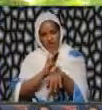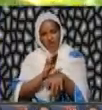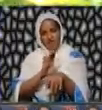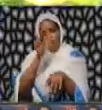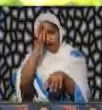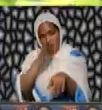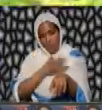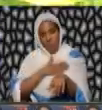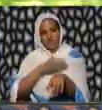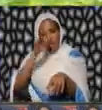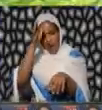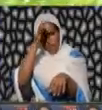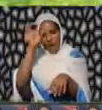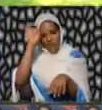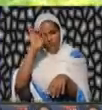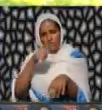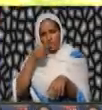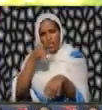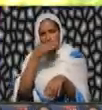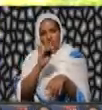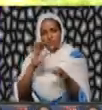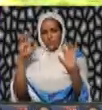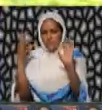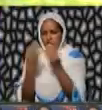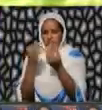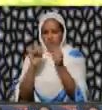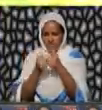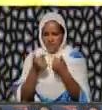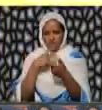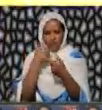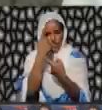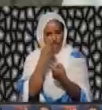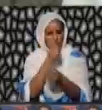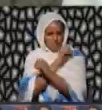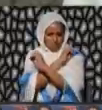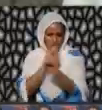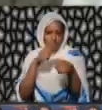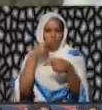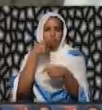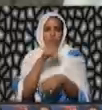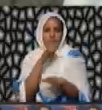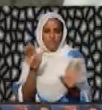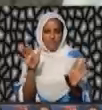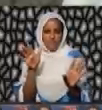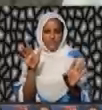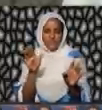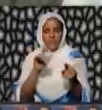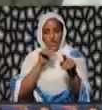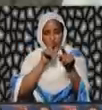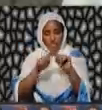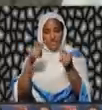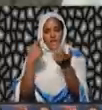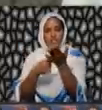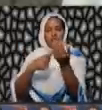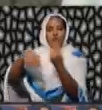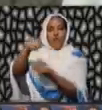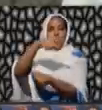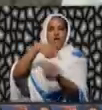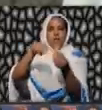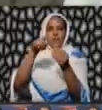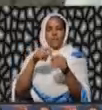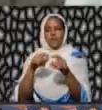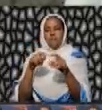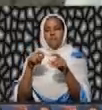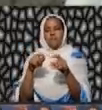ናት፣ አባቴ ግን አባ ኤፍሬም ናቸው እያለ ይህንን ነገር እንጂ ቤተሰብ እንዴት ነው እንደዚህ ነው የሚለውን እንትን አይልም። ግን ያው ከዛው